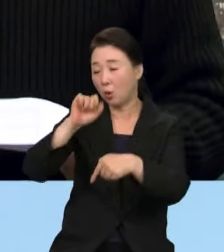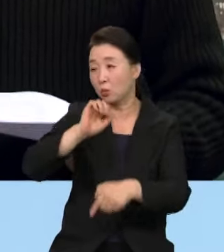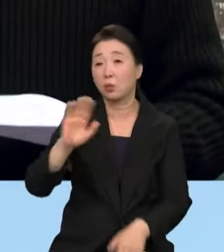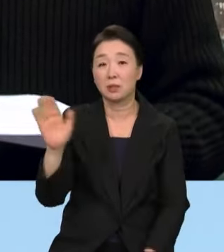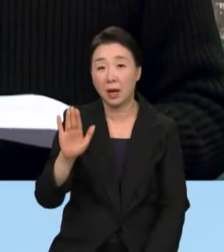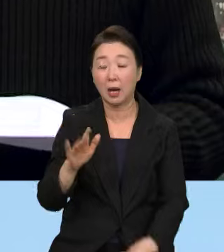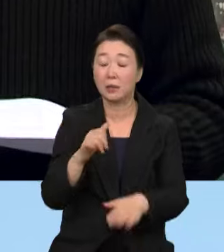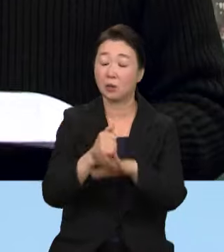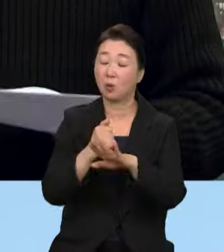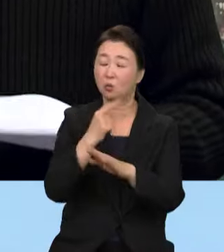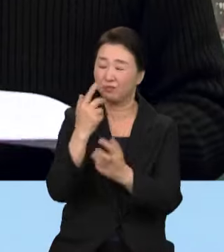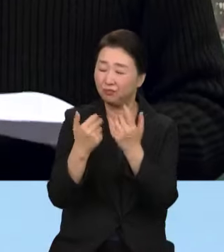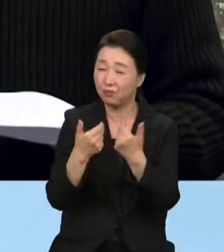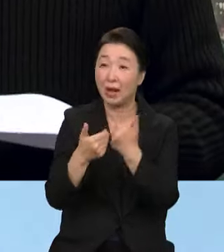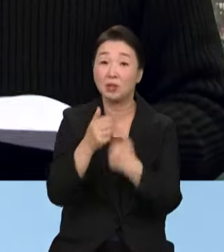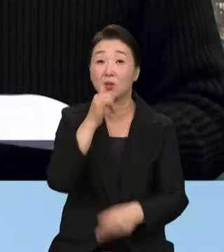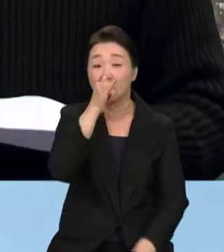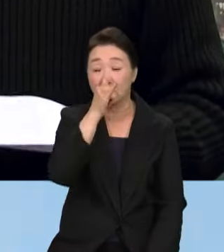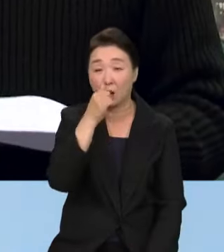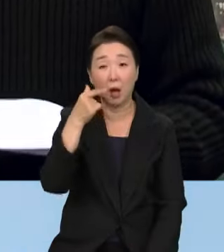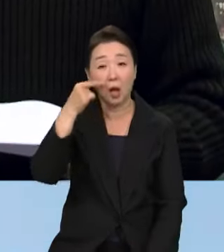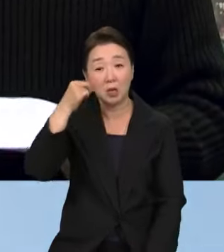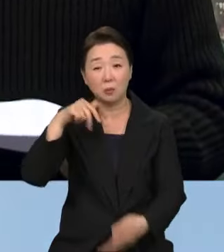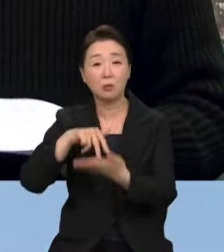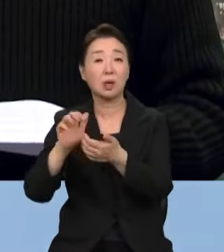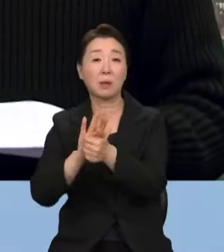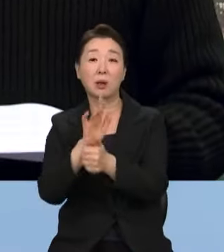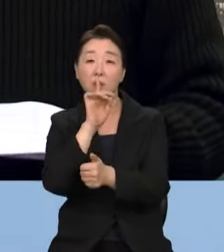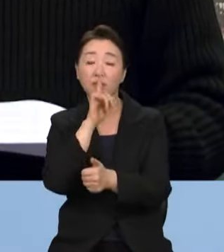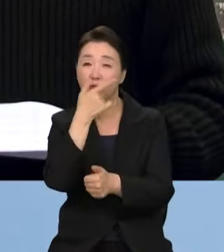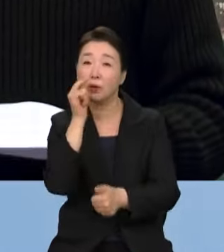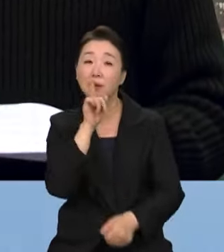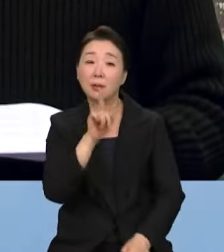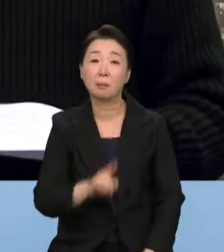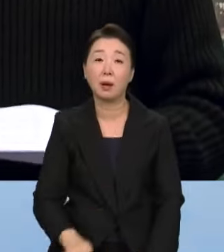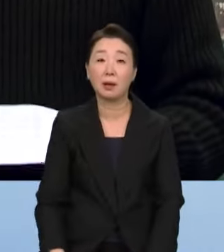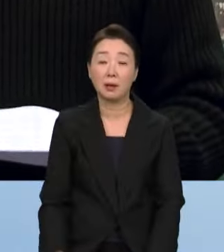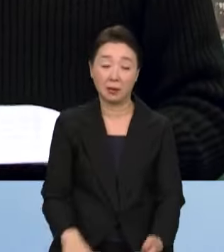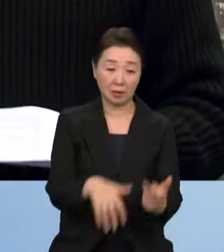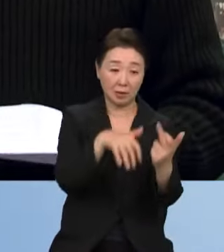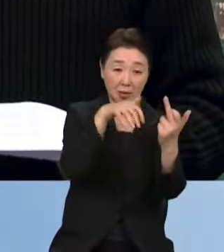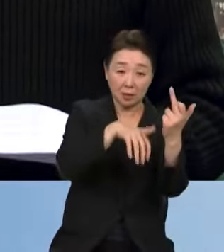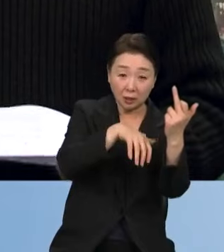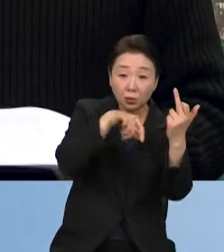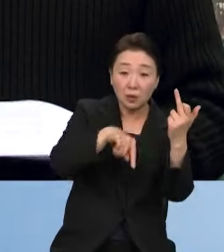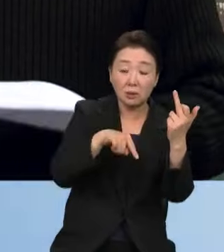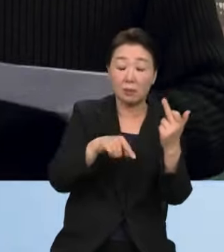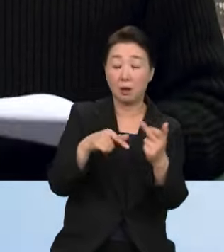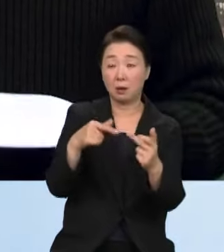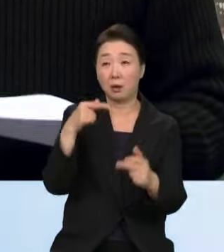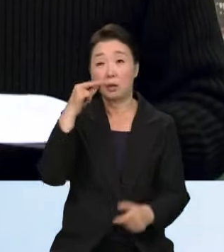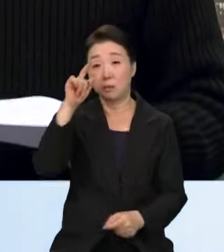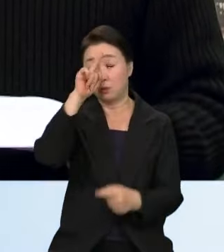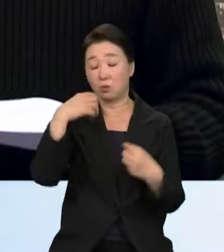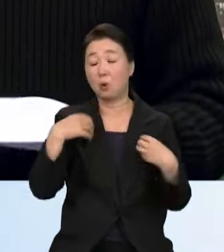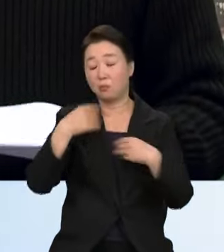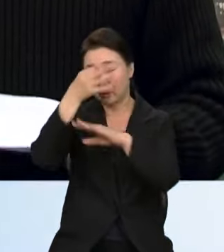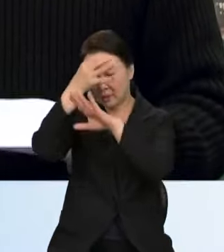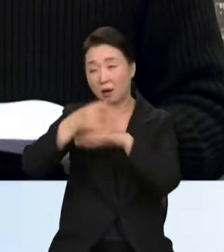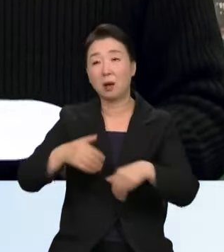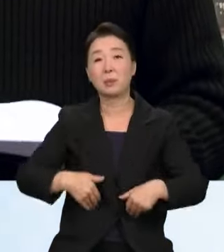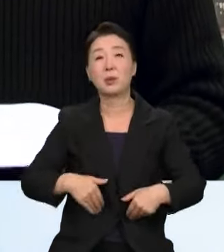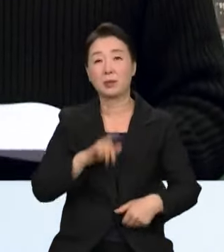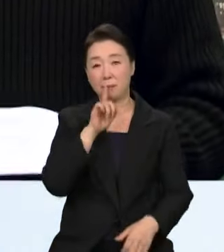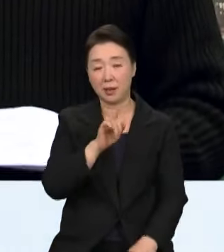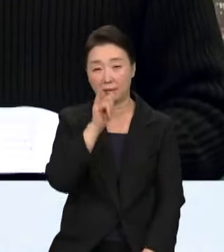빌려 일본측에 배려가 부족했다고 지적했습니다 사도 강산 현재에선 일본 정부가 사과했어 한다 이런